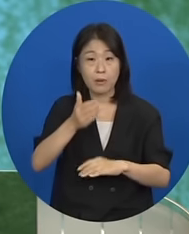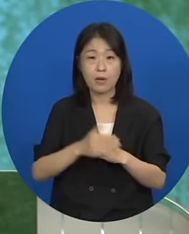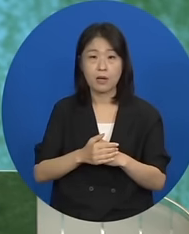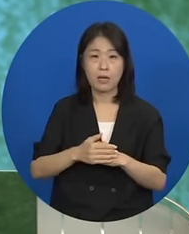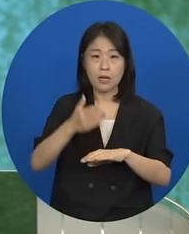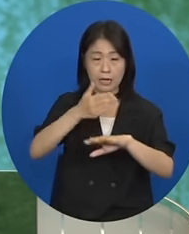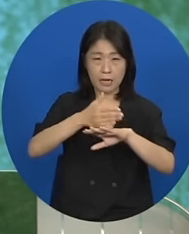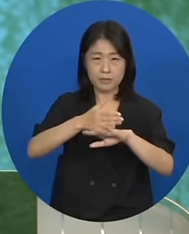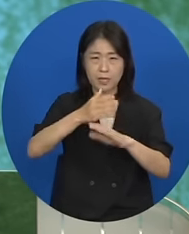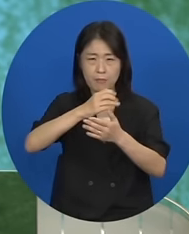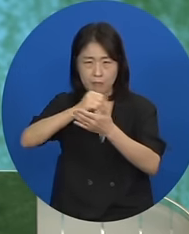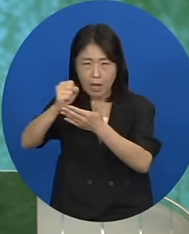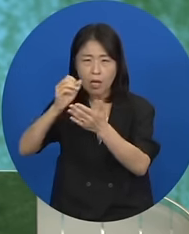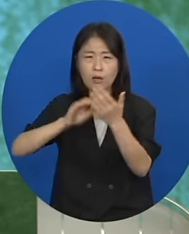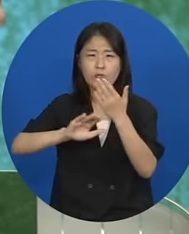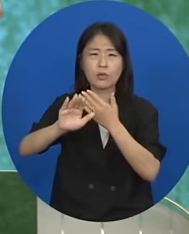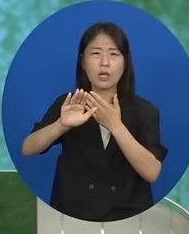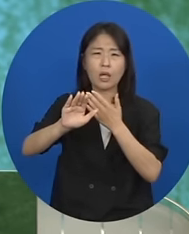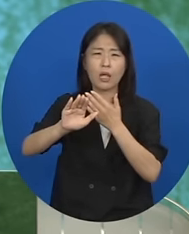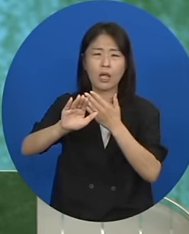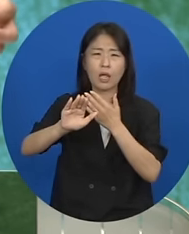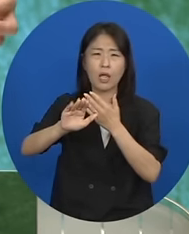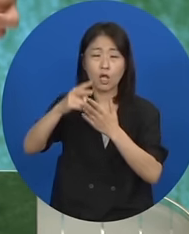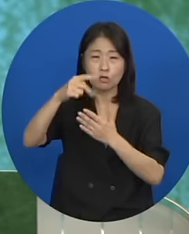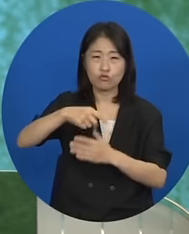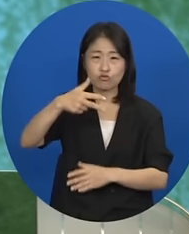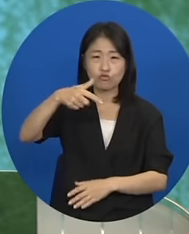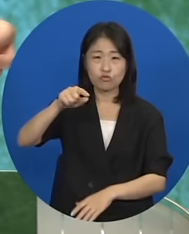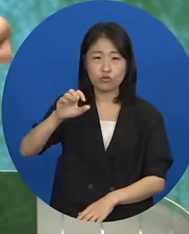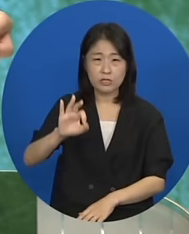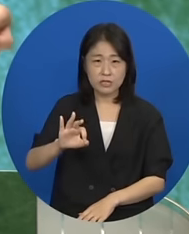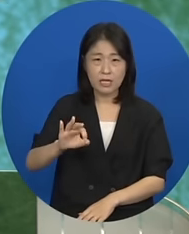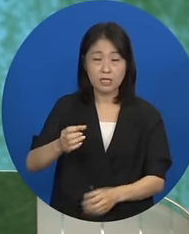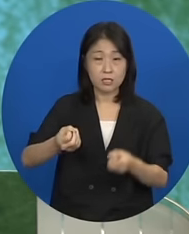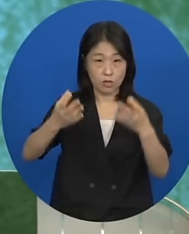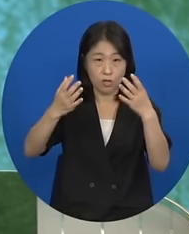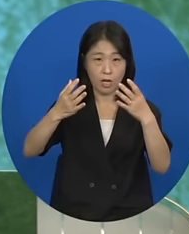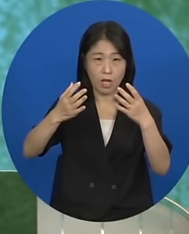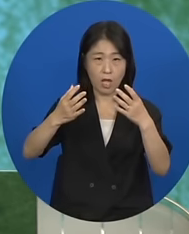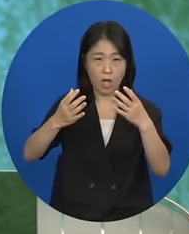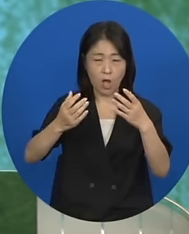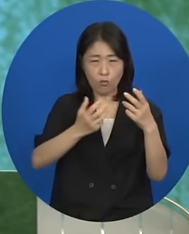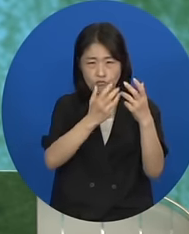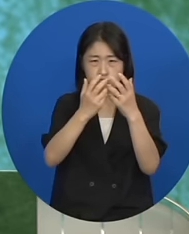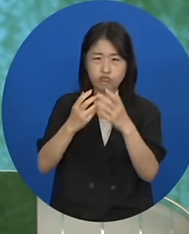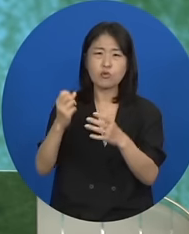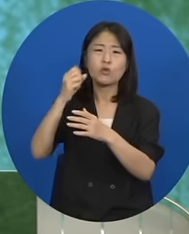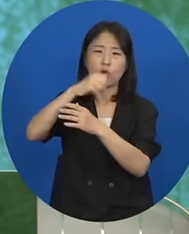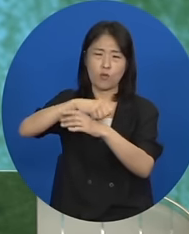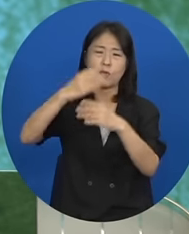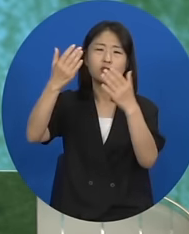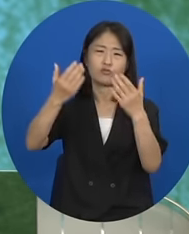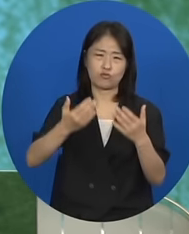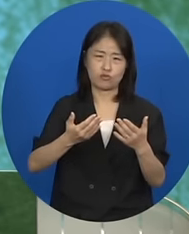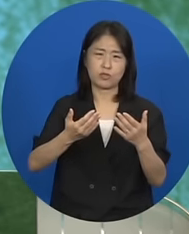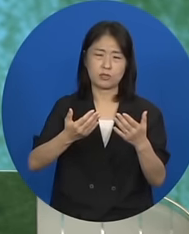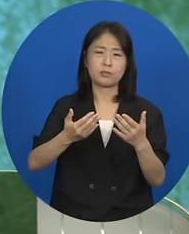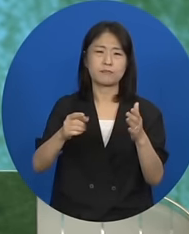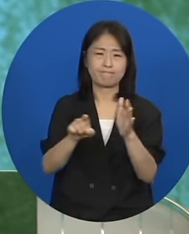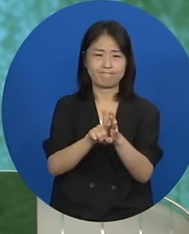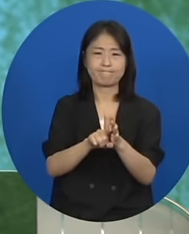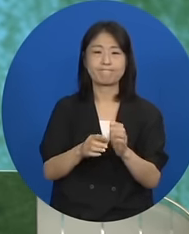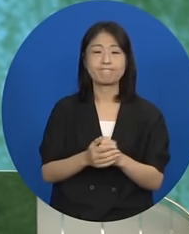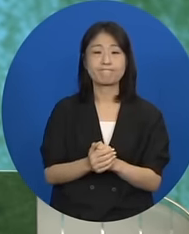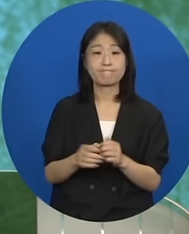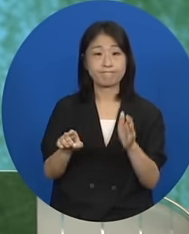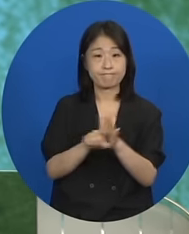받으시고 정말 수상 전에 풍성한 완전은 열매를 여러분들의 삶 가운데 주게 될 줄로 믿습니다 우리가 그